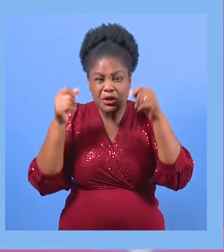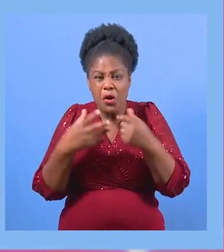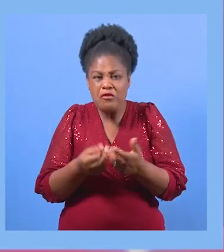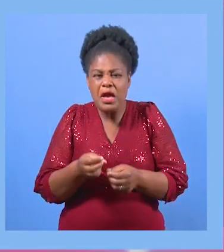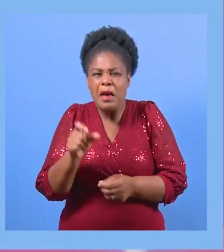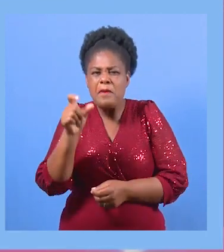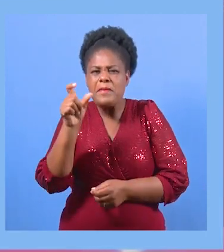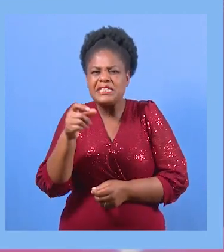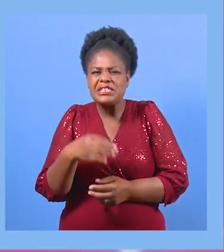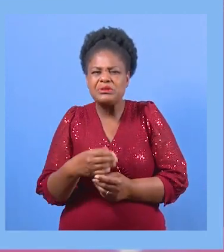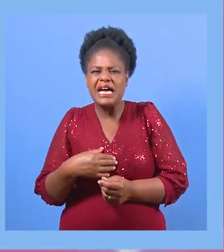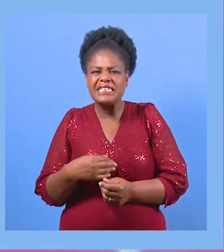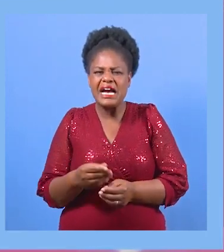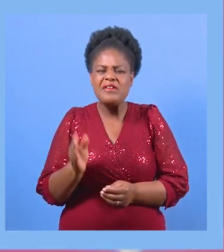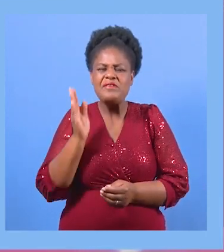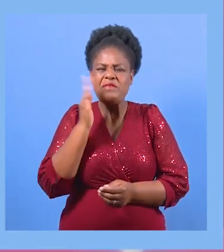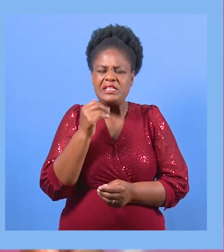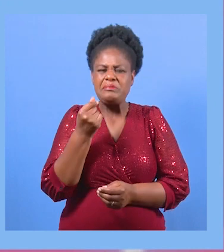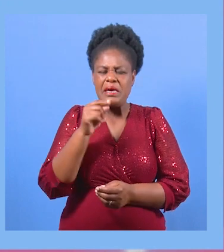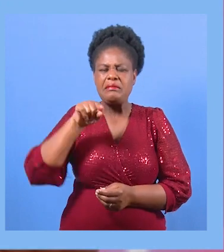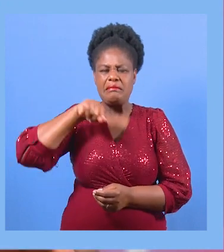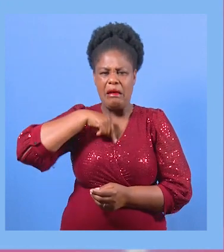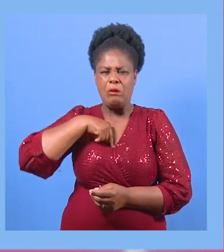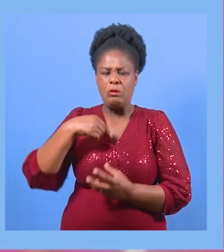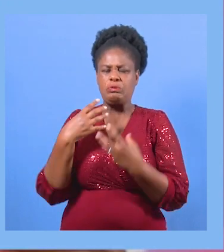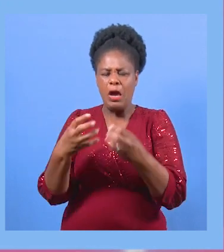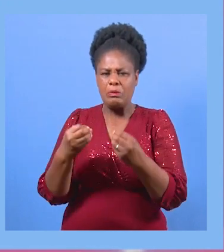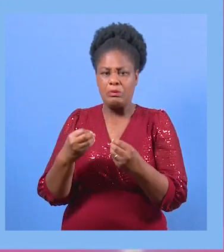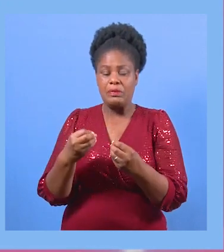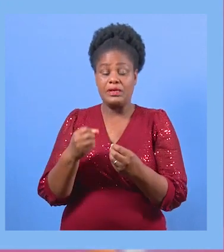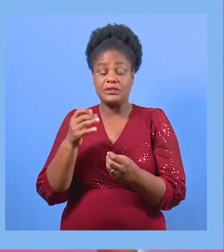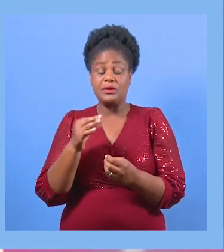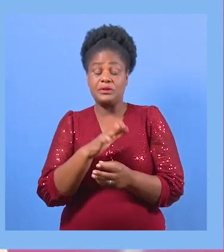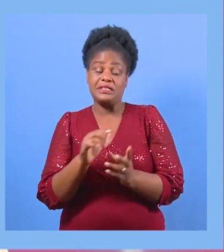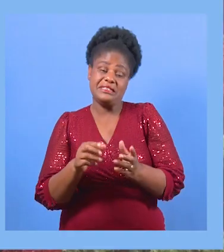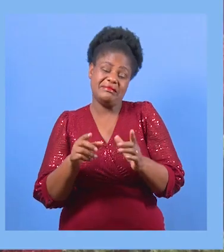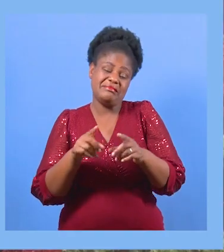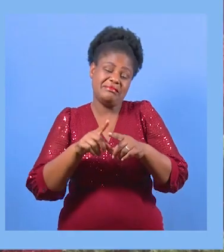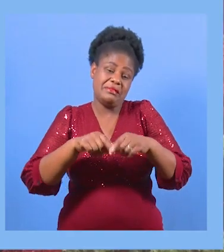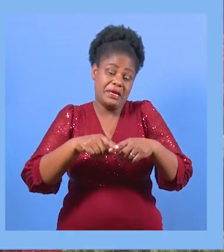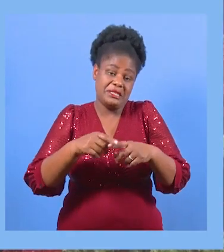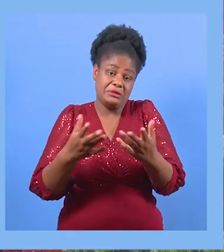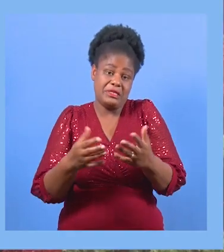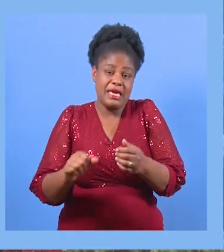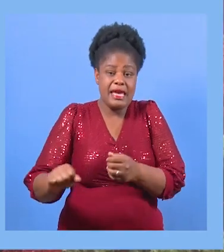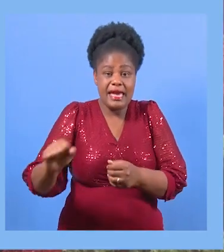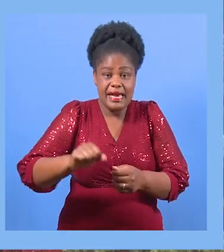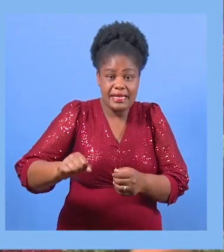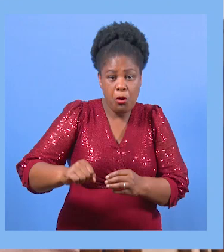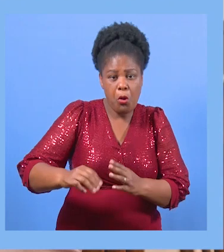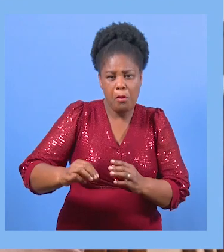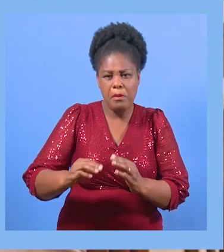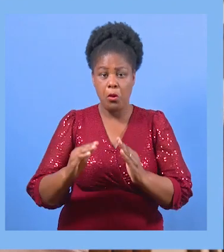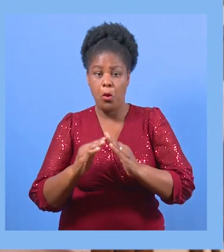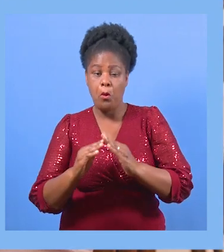kuti kudyiwa inowanikwa iyo ichipiwa zita iroro nekuda kwenharaunda dzatigere. Hachisi chinhu chekuti vanhu vaviri